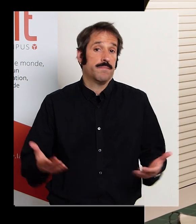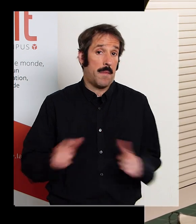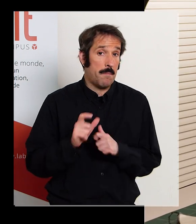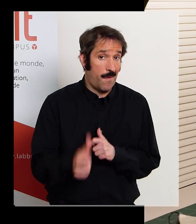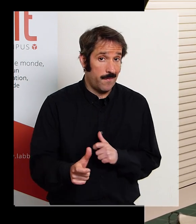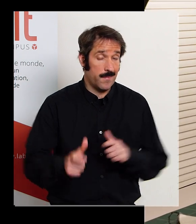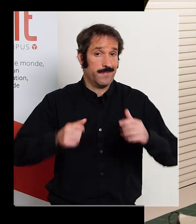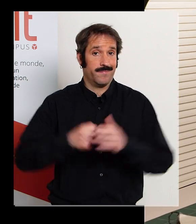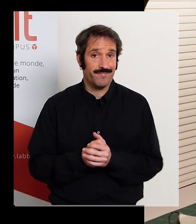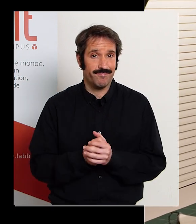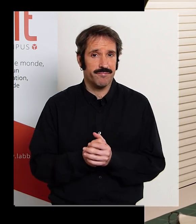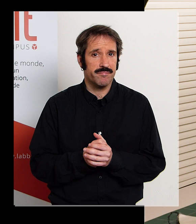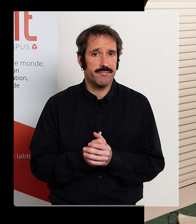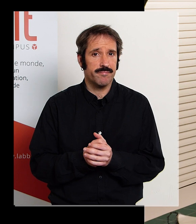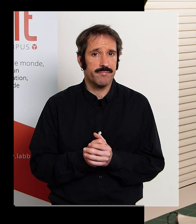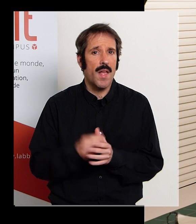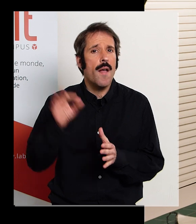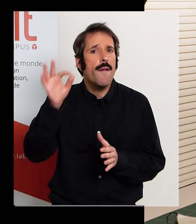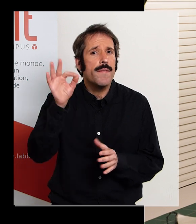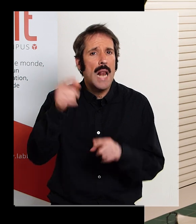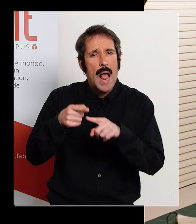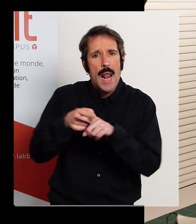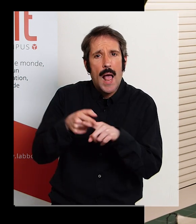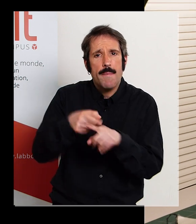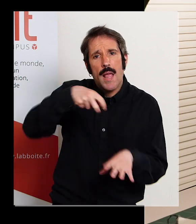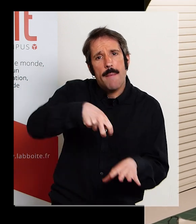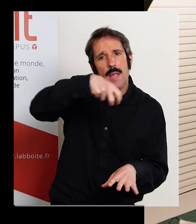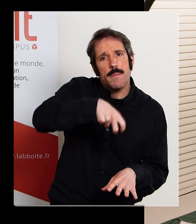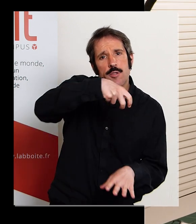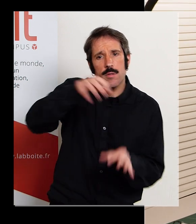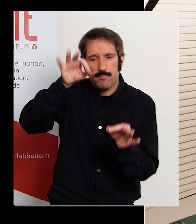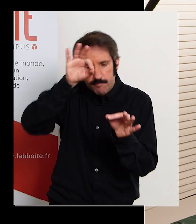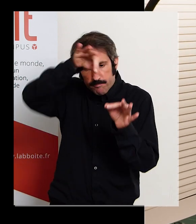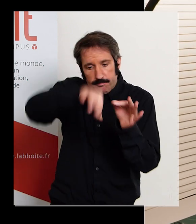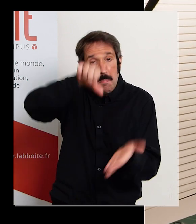Et ensuite, vous le faites passer entre la lame